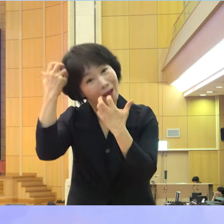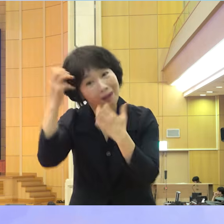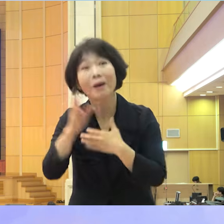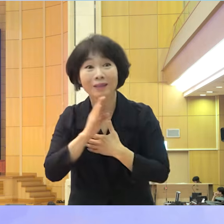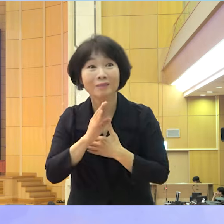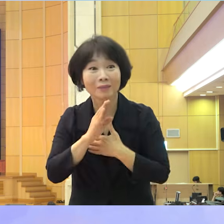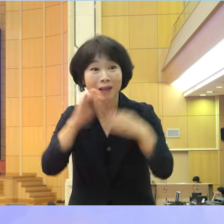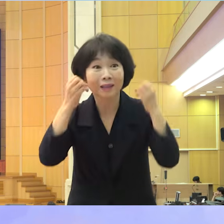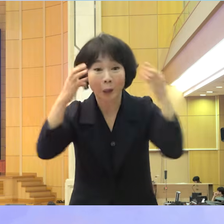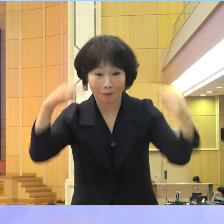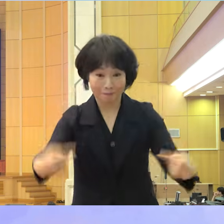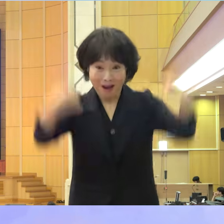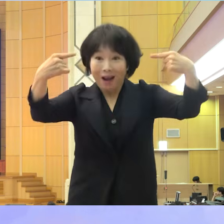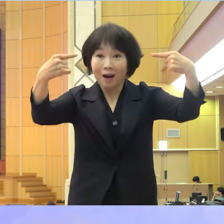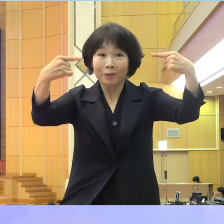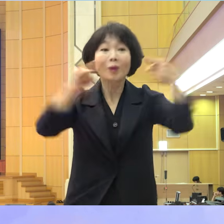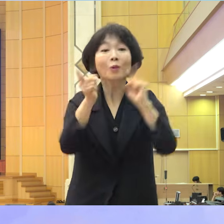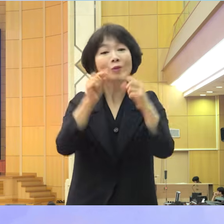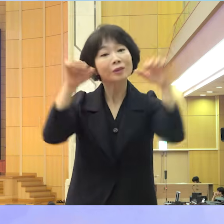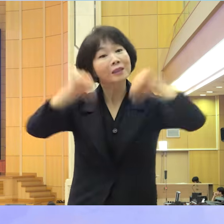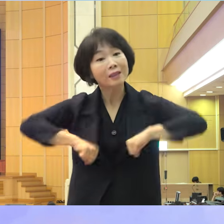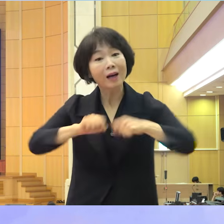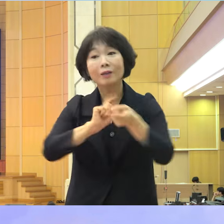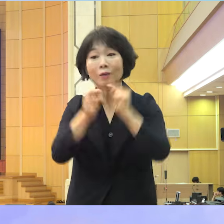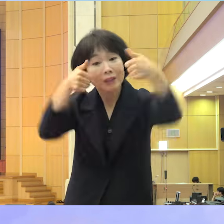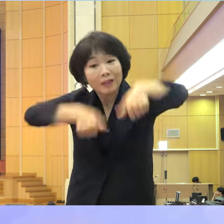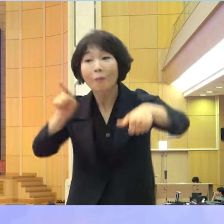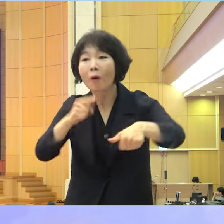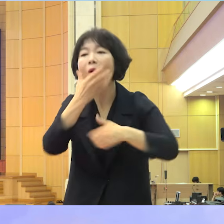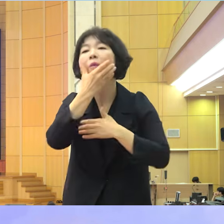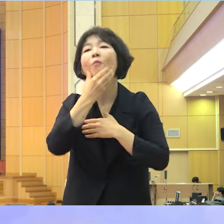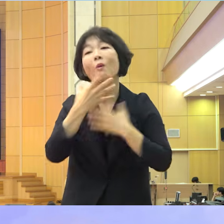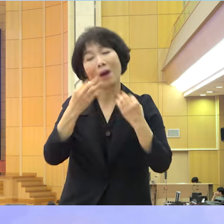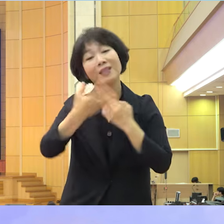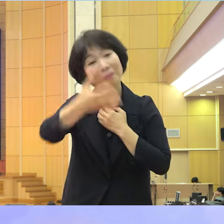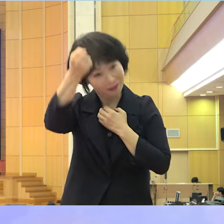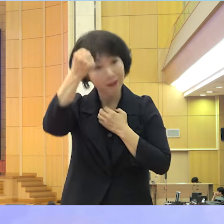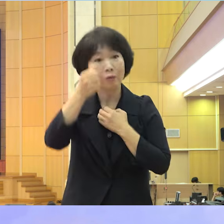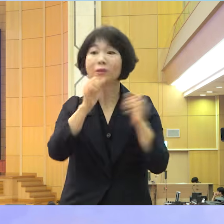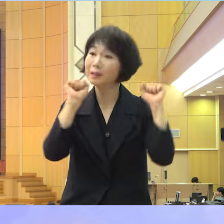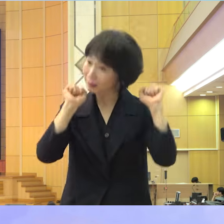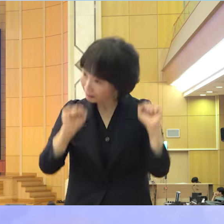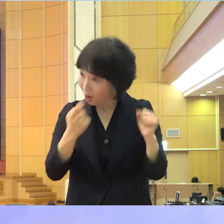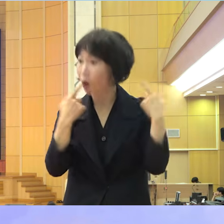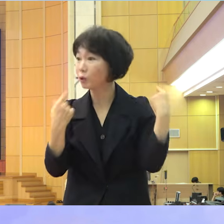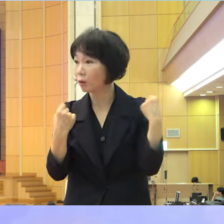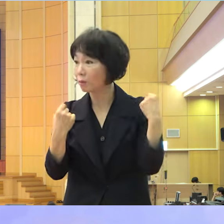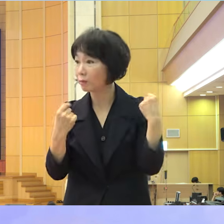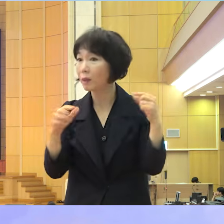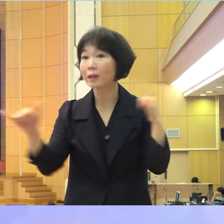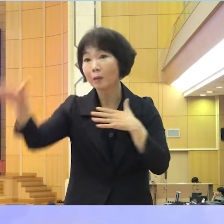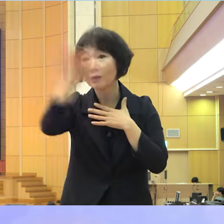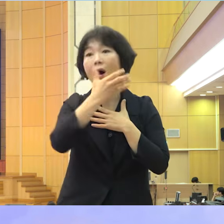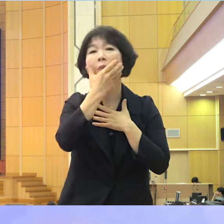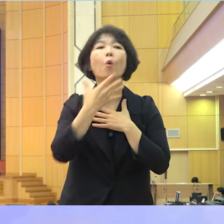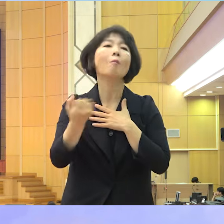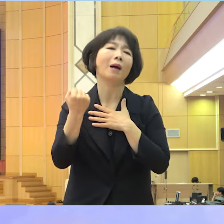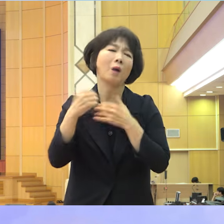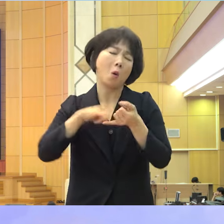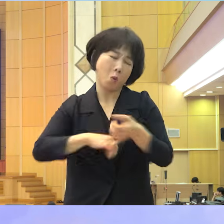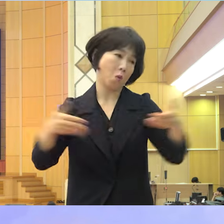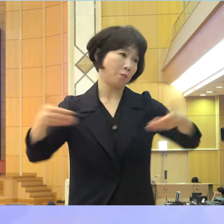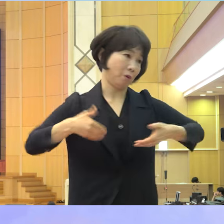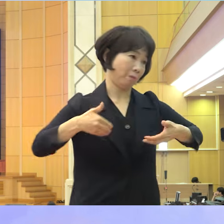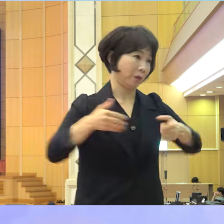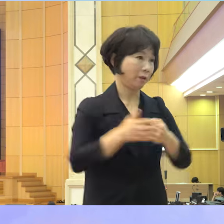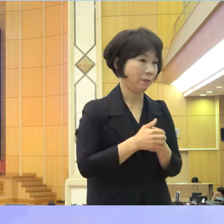복 많이 받으세요 그러잖아요. 복을 받아야 된다는 걸 알아요. 그래서 사람은 복을 받아 살아야 되거든. 그래서 오늘